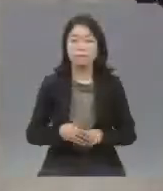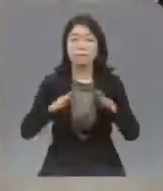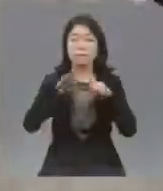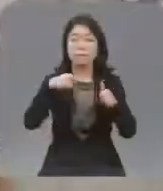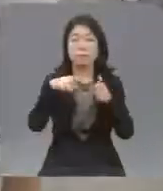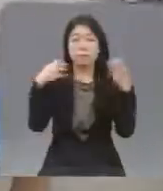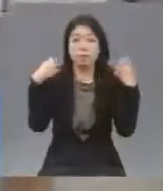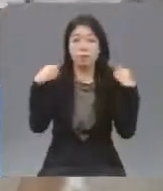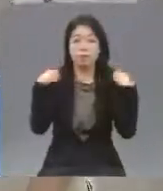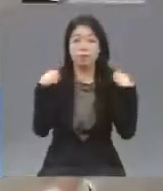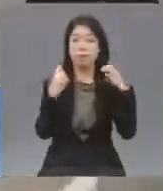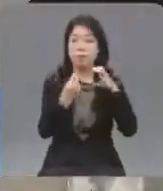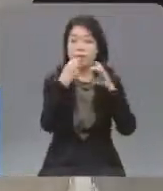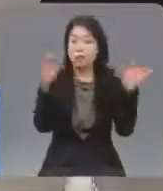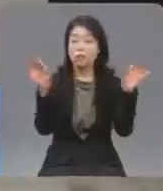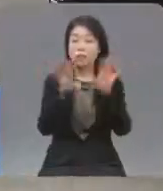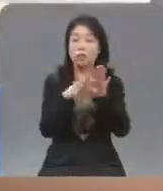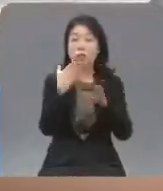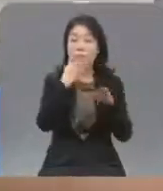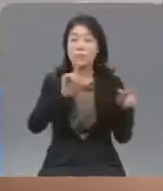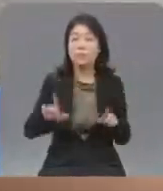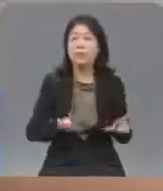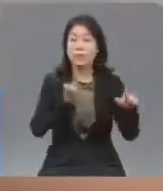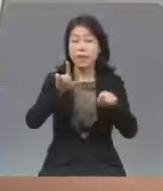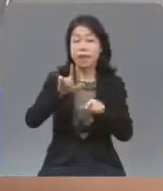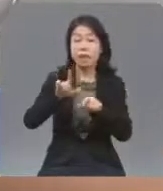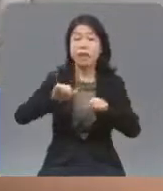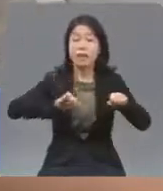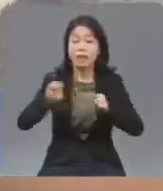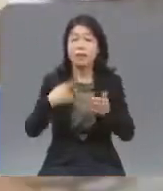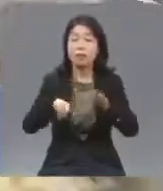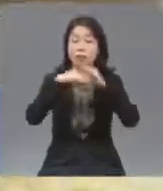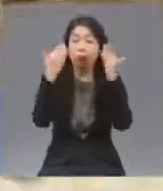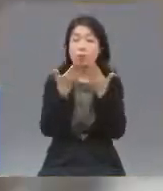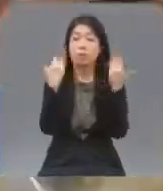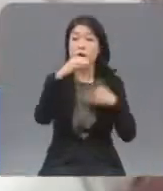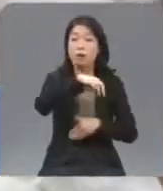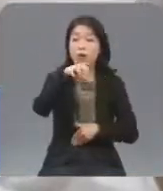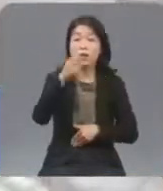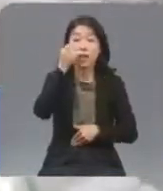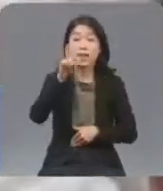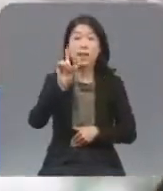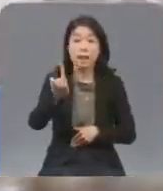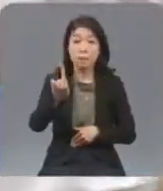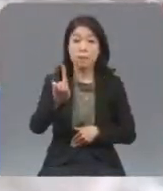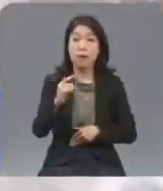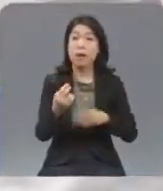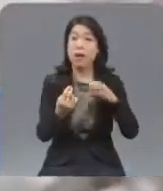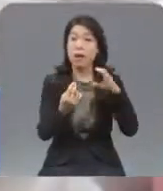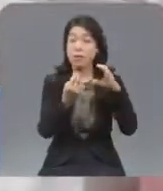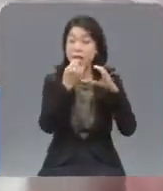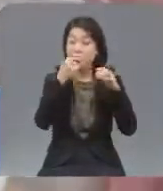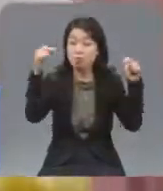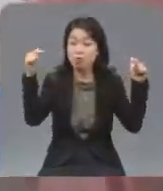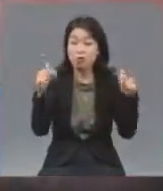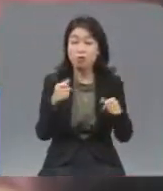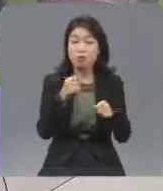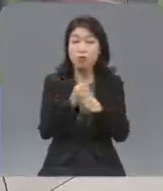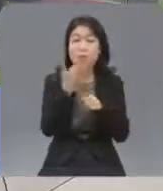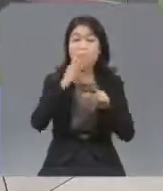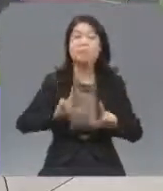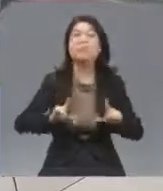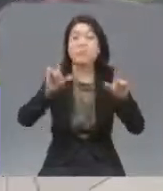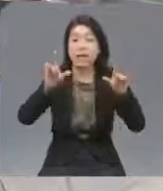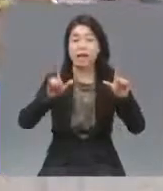전남교육청이 탄소중립 식생활 실천을 위해 모든 학교를 대상으로 매달 한 차례씩 저탄소 학교 급식의 날을 운영합니다.